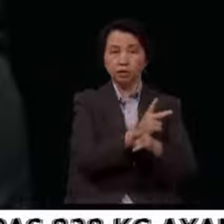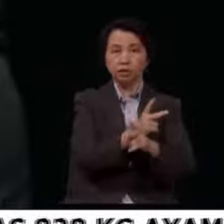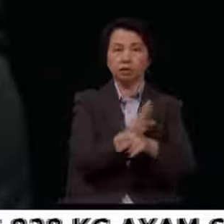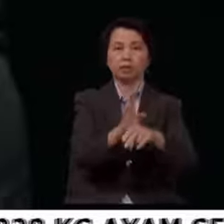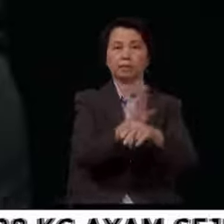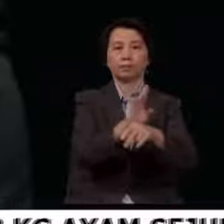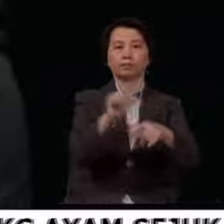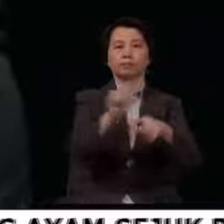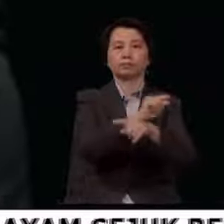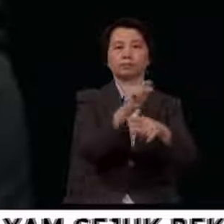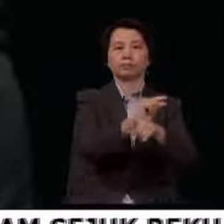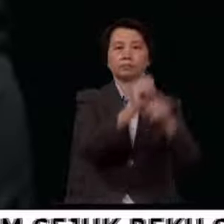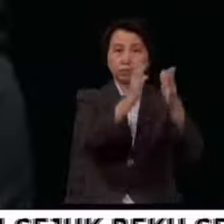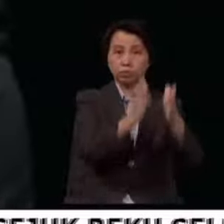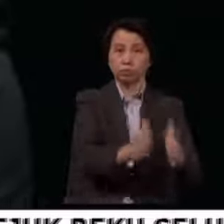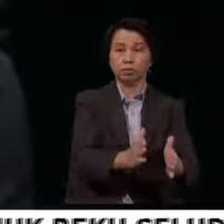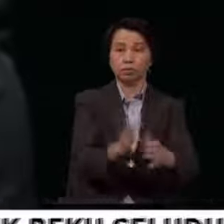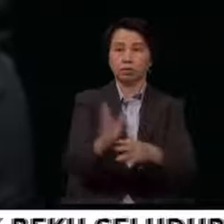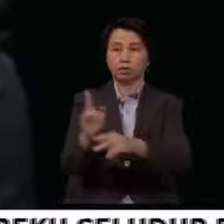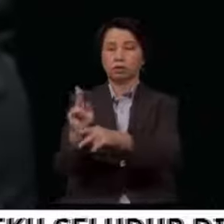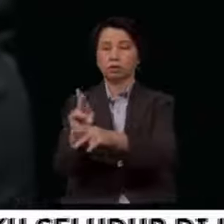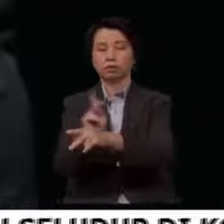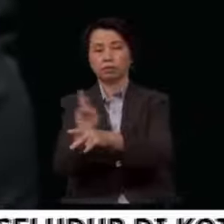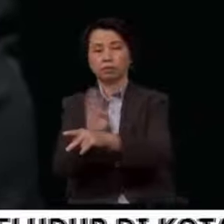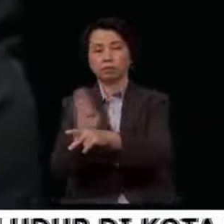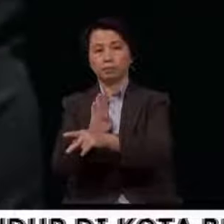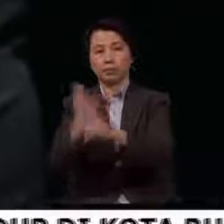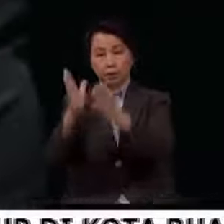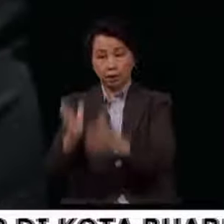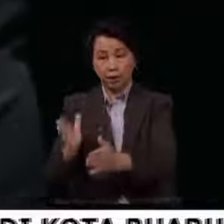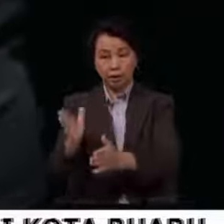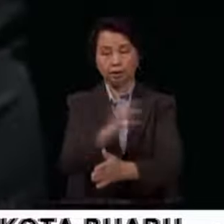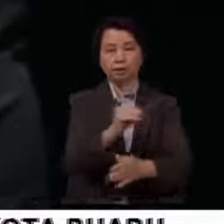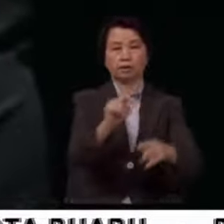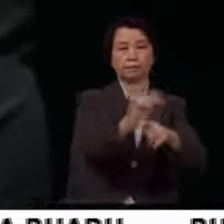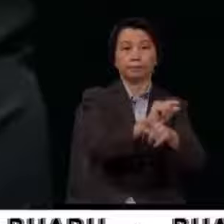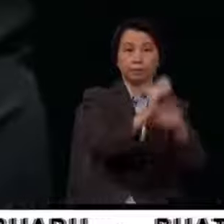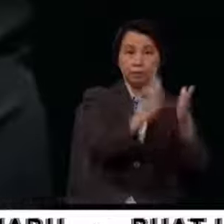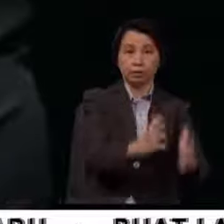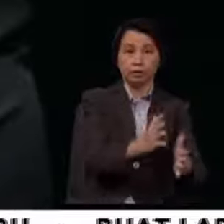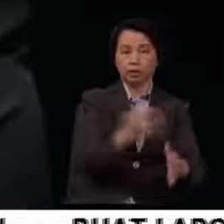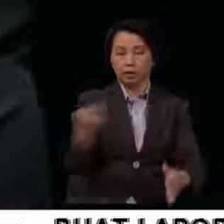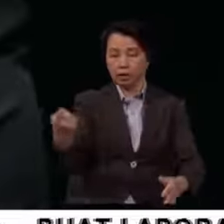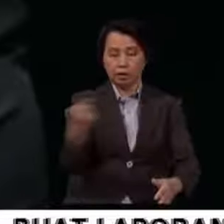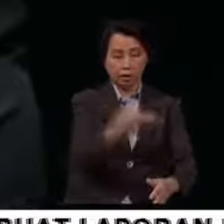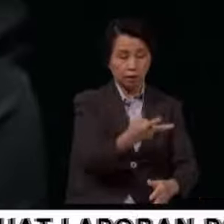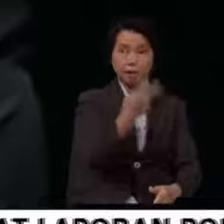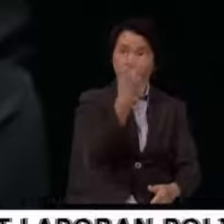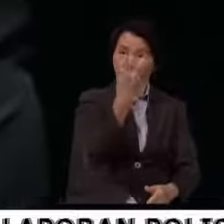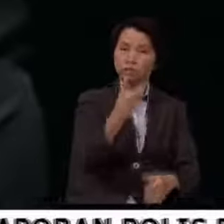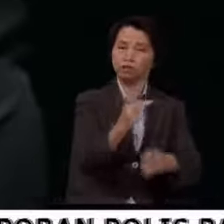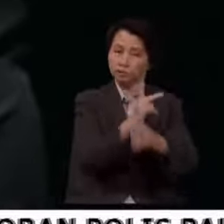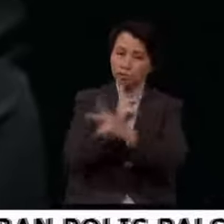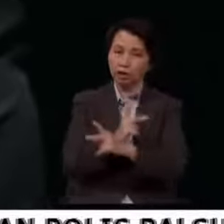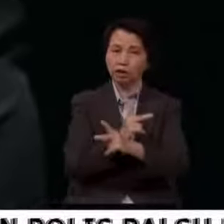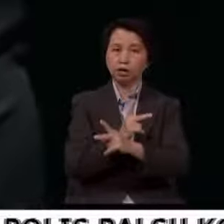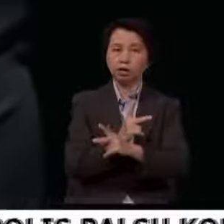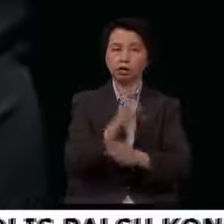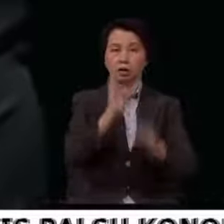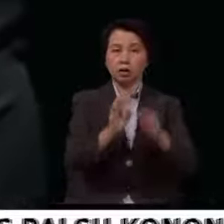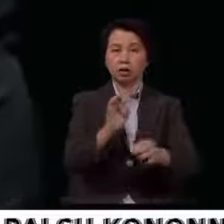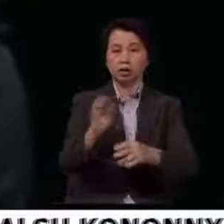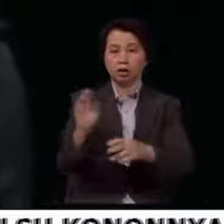terjejas ah punya gamega boleh tutup dan pekerja-pekerja mereka yang mengharapkan pekerjaannya